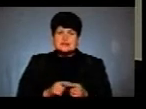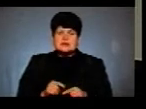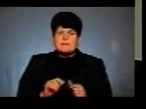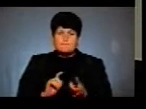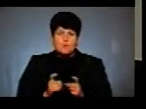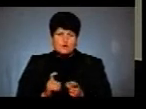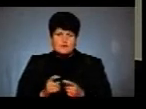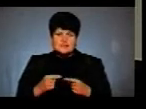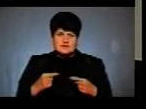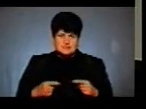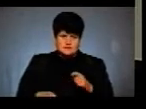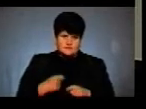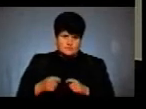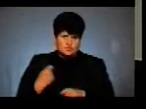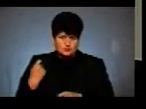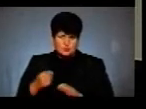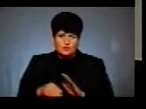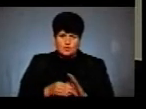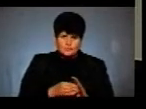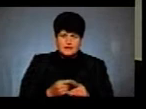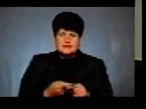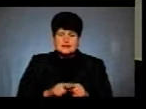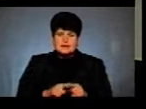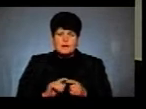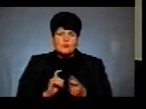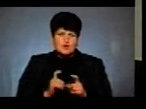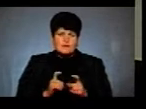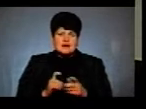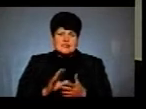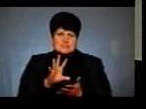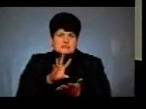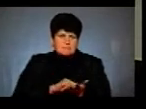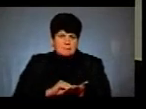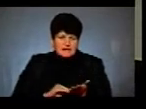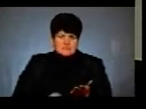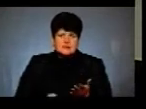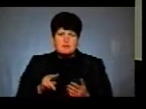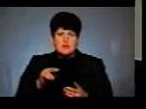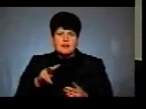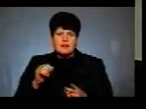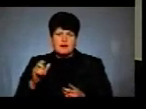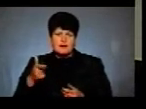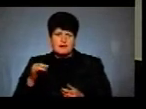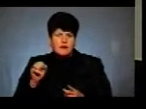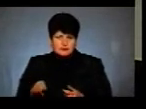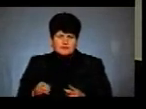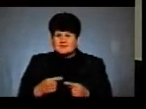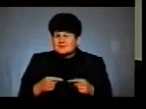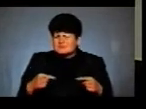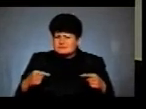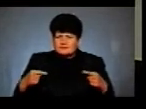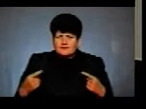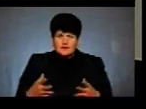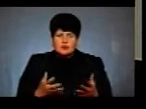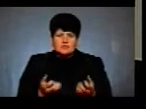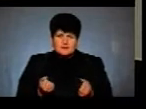різними зловживаннями і корупцією. Це боротьба з списуванням банальним. Це боротьба з плагіатом. Так. І таке інше. Боротьба з